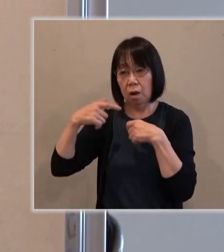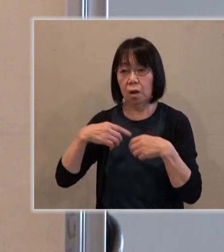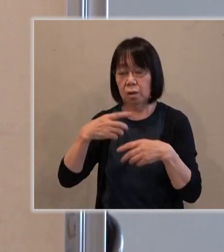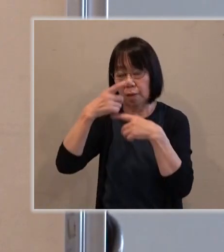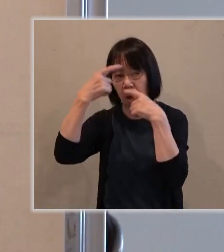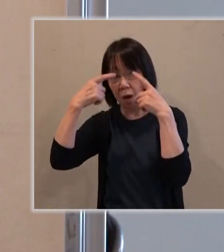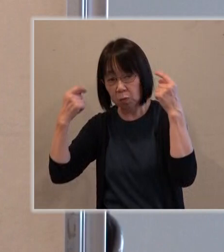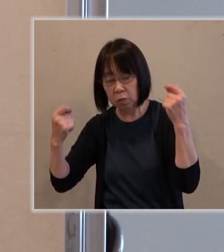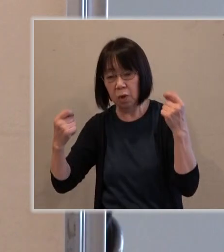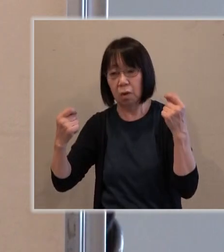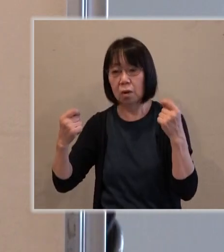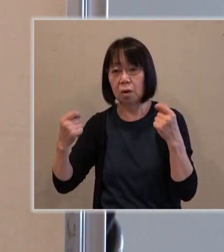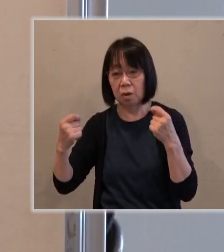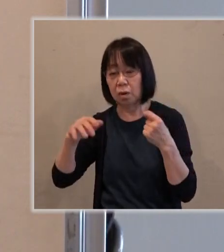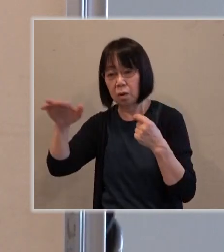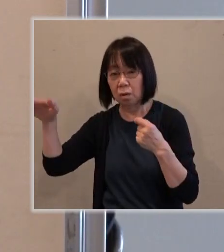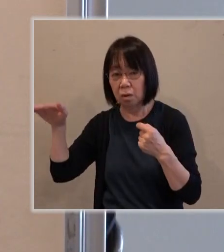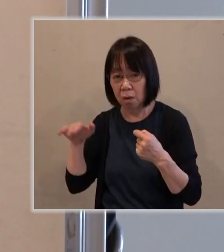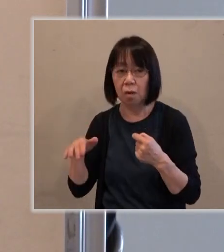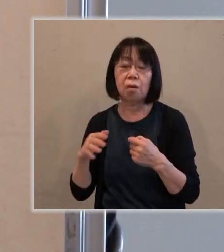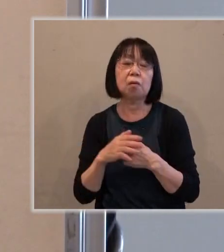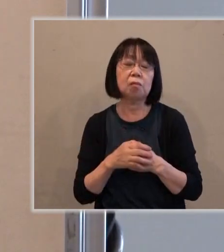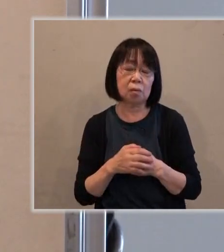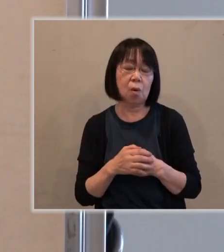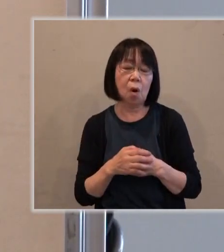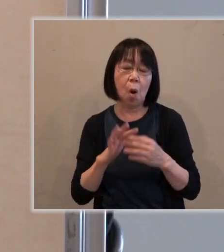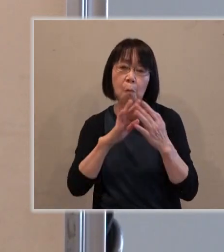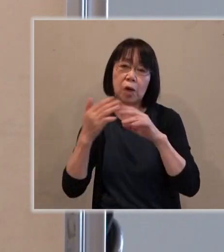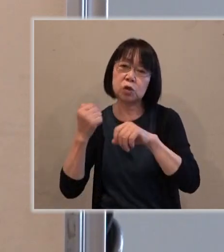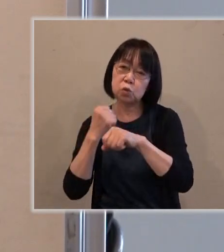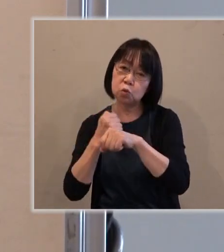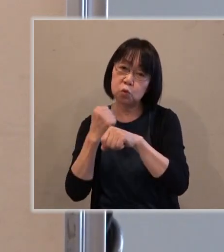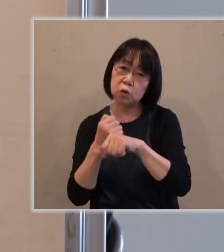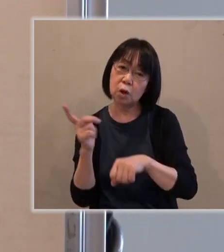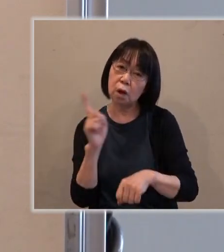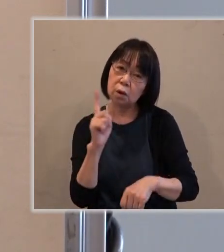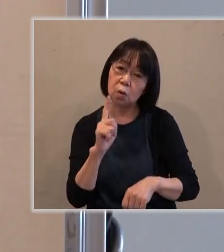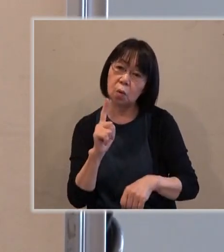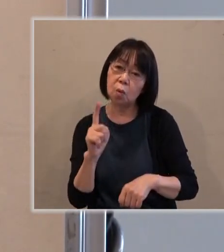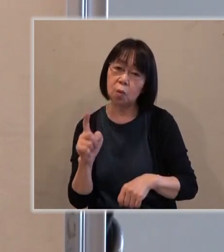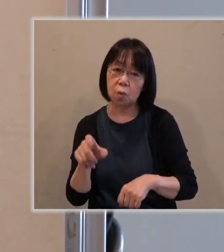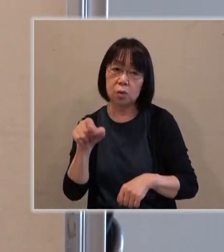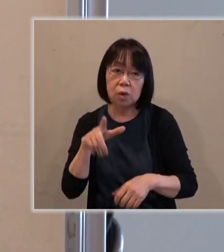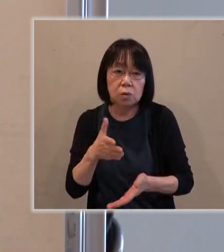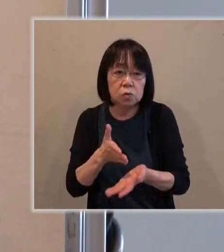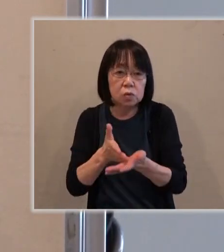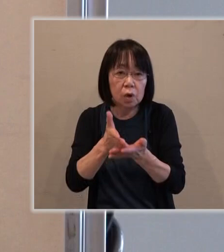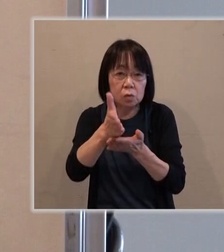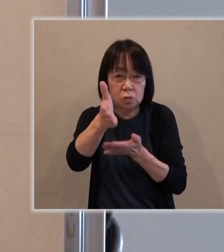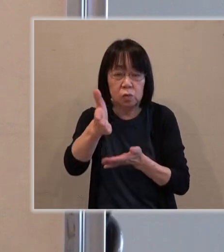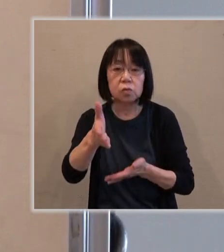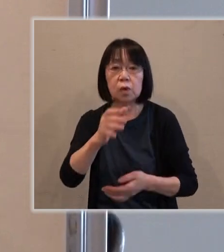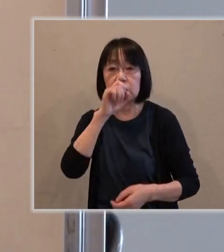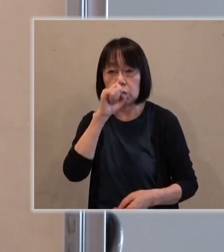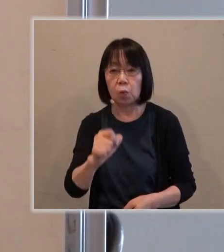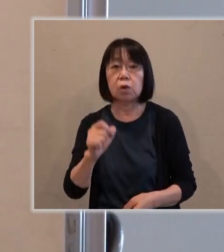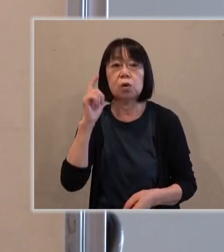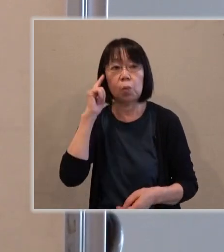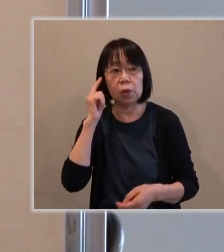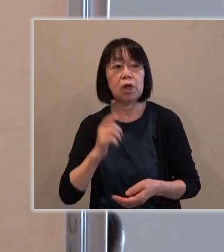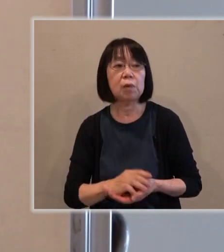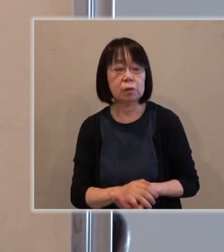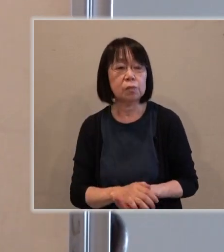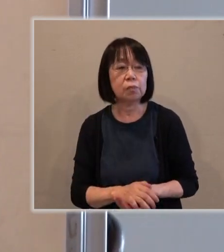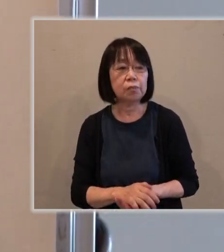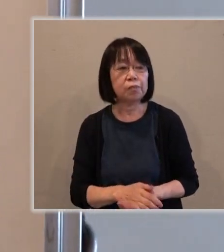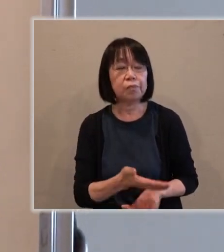ずまちづくりってなんだろうっていうところからスタートするのがやっぱり一番いいのかなと思ってます。 ありがとうございます。一応僕日